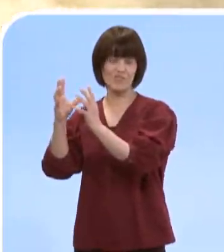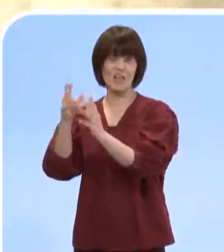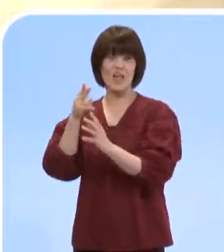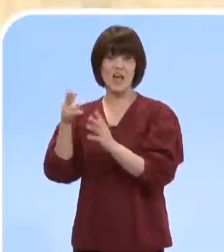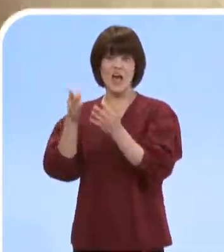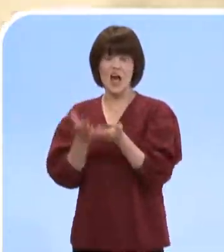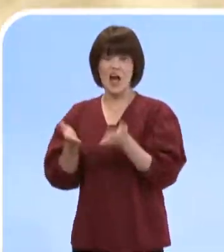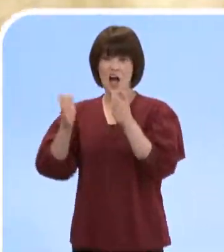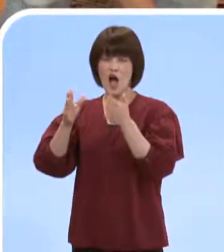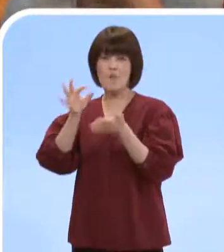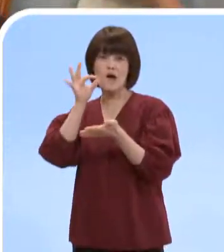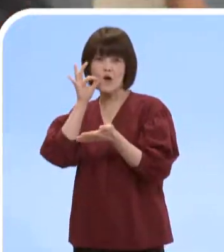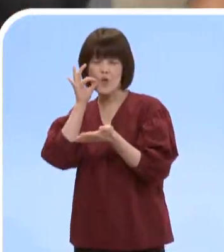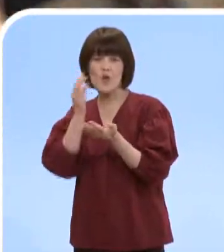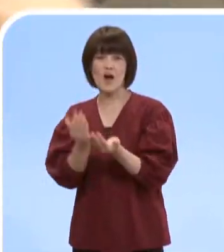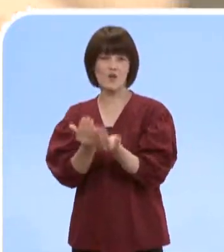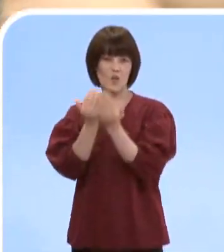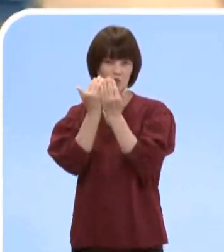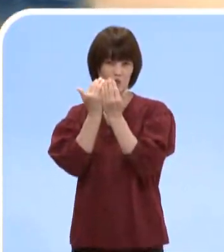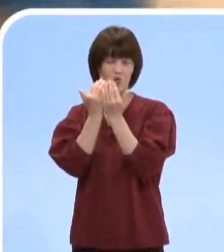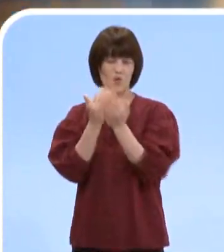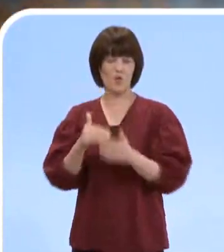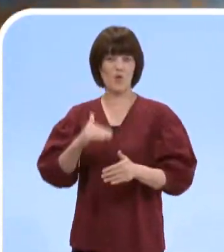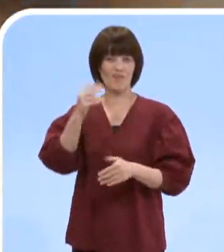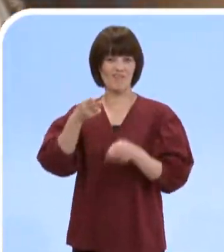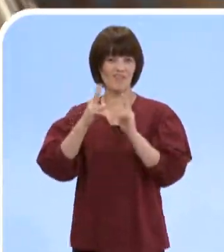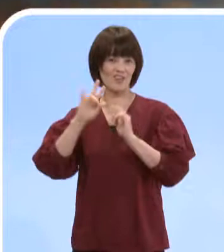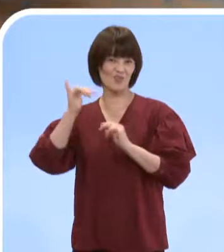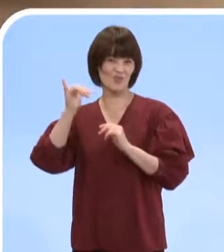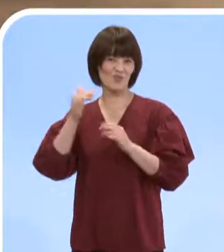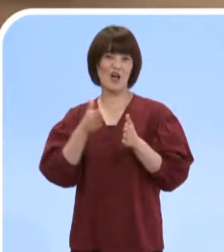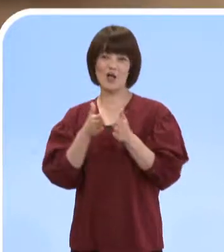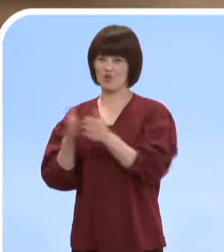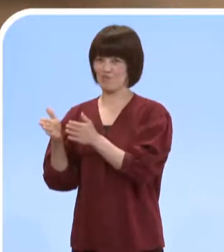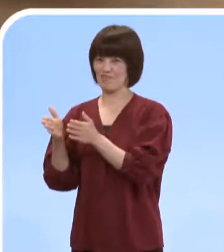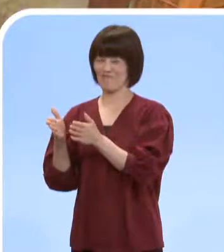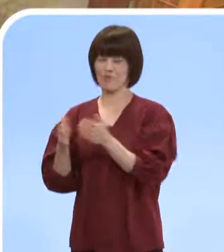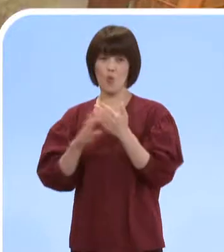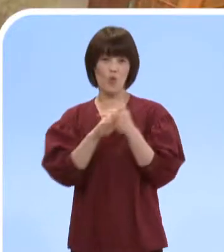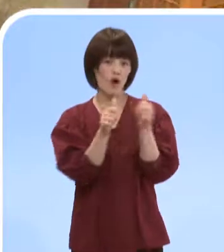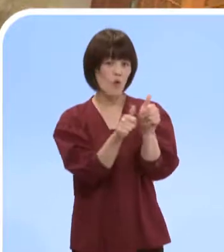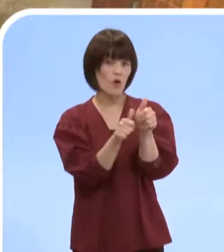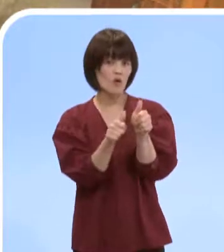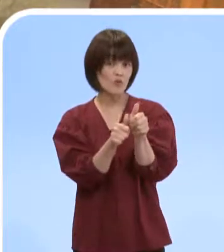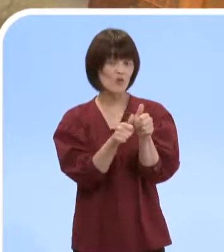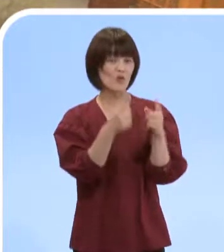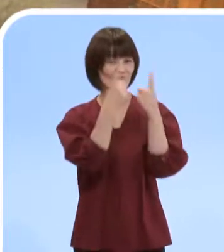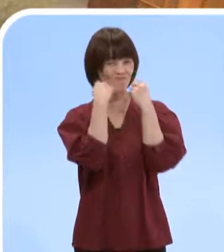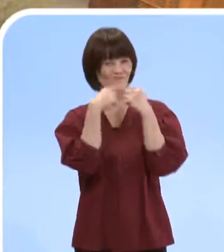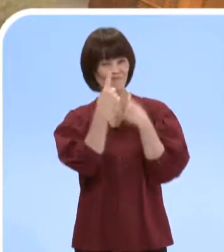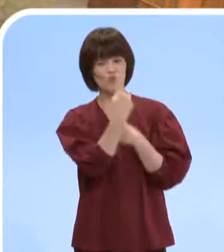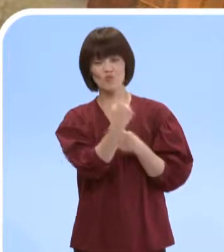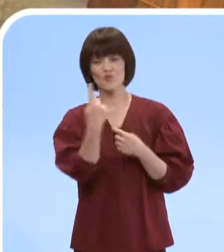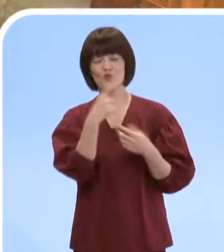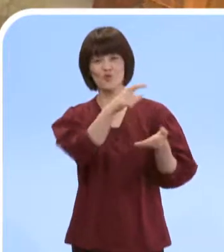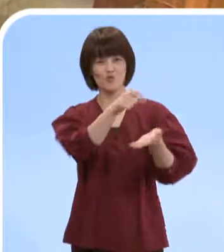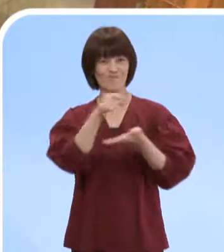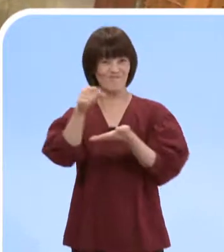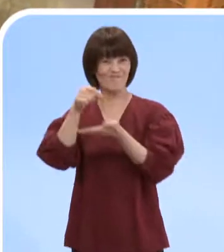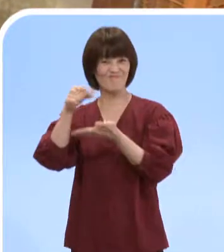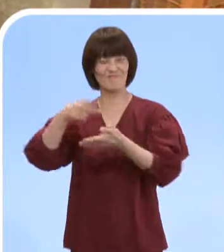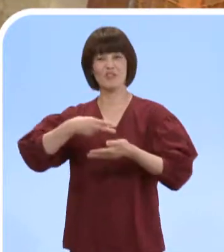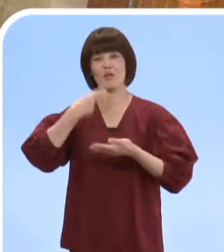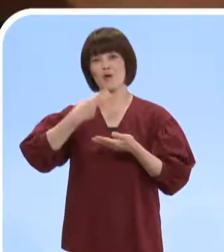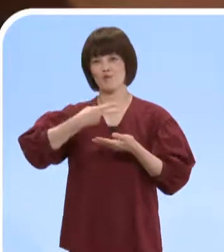羽釜ご飯とお吸い物は高橋さんが用意。おかずは各自が一品ずつ持ち寄りました。